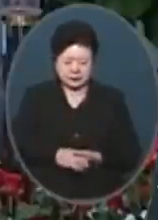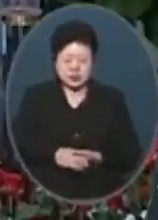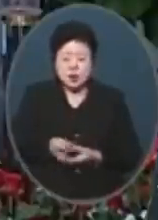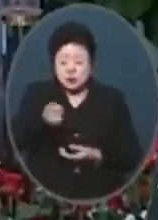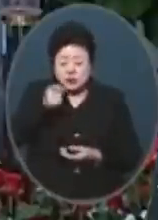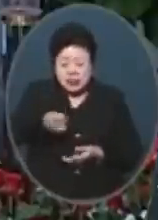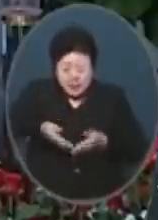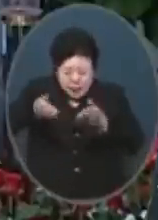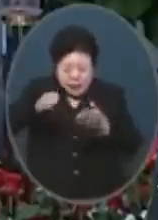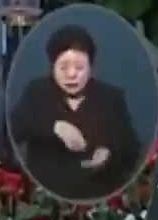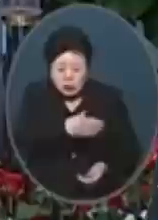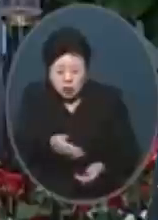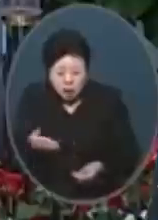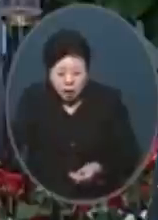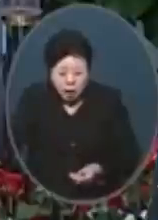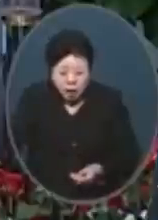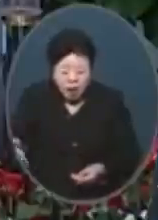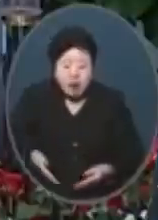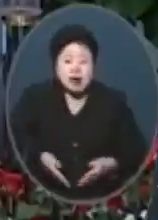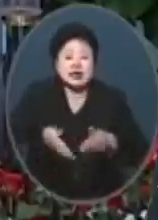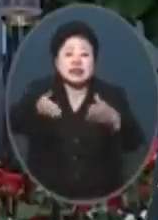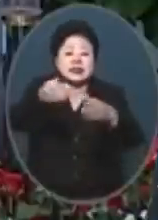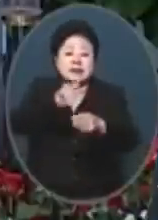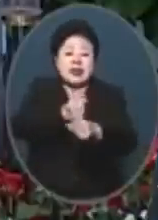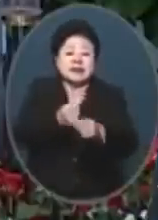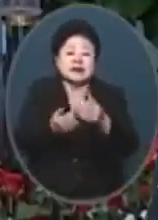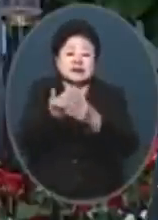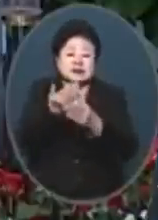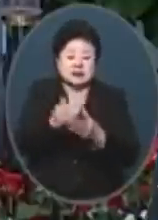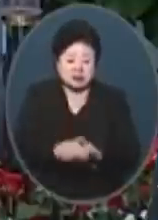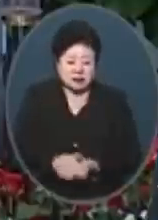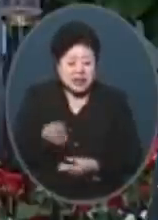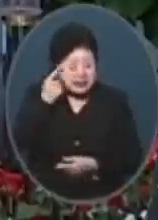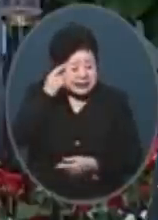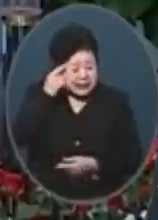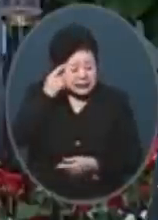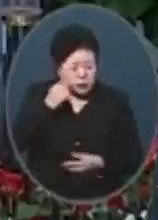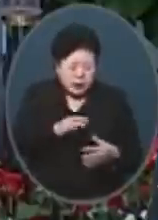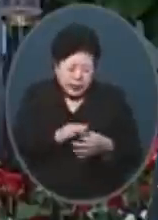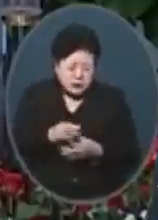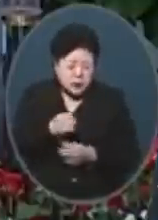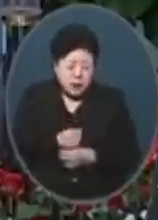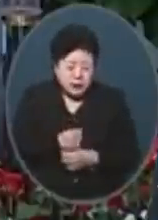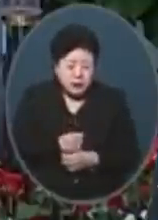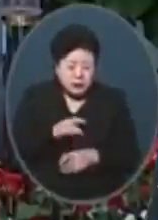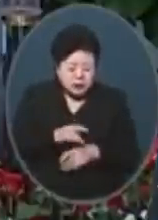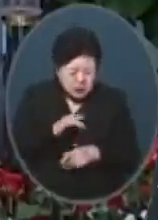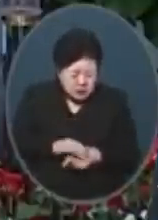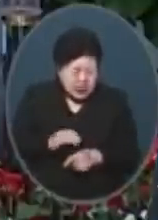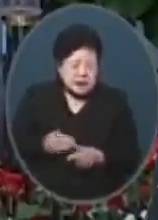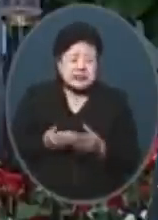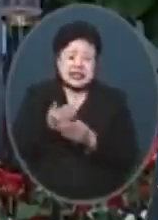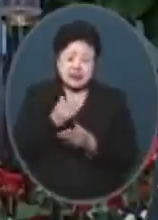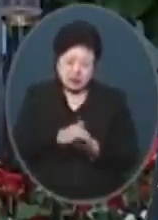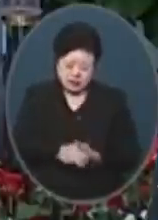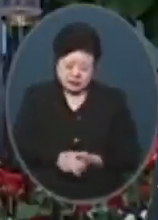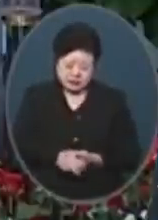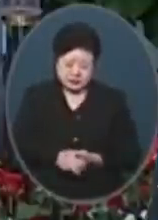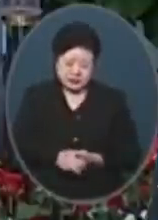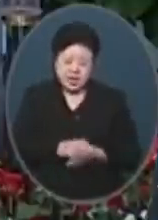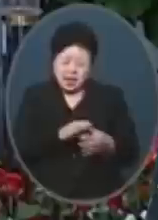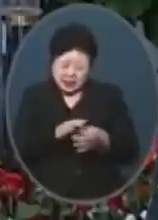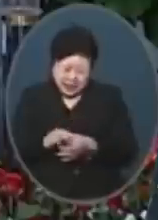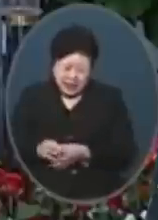흐르면 물길이 생기듯이 생각도 계속하면 습관이 생기는 것입니다.